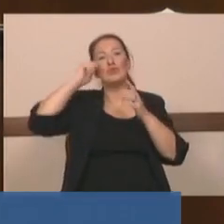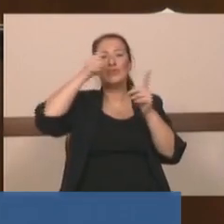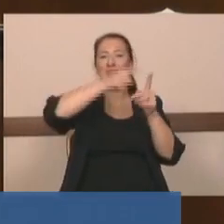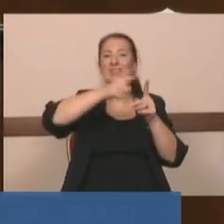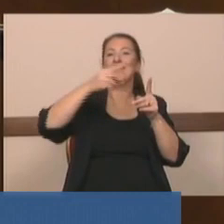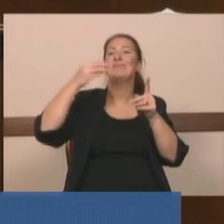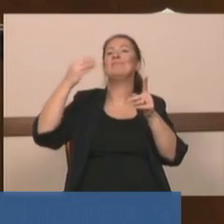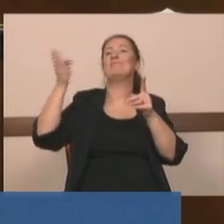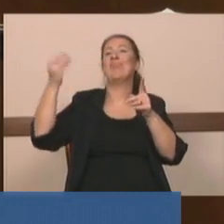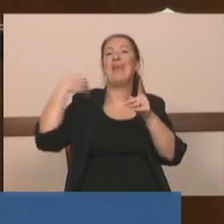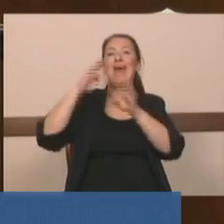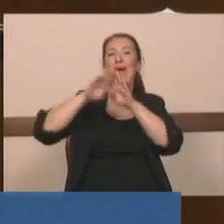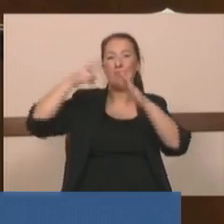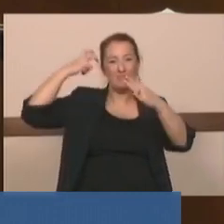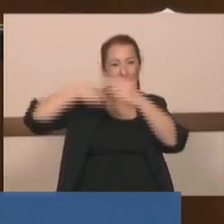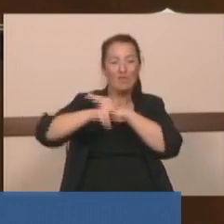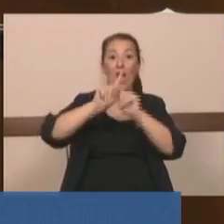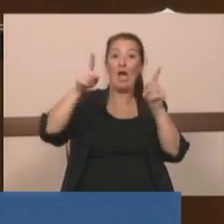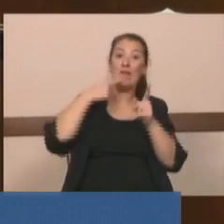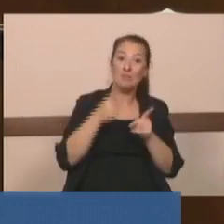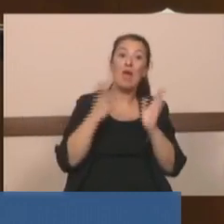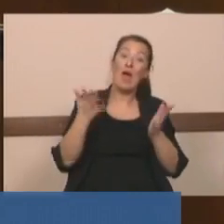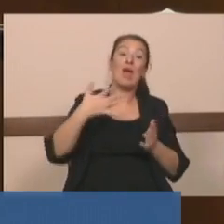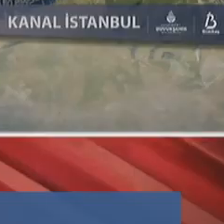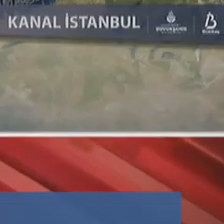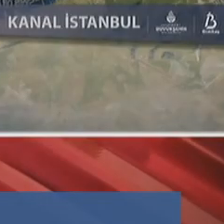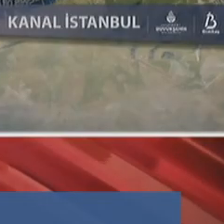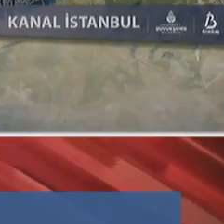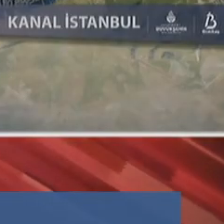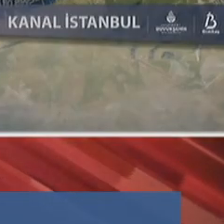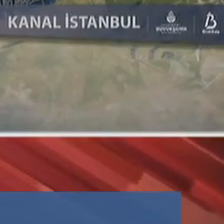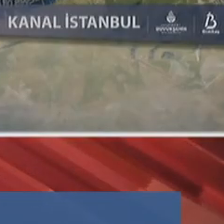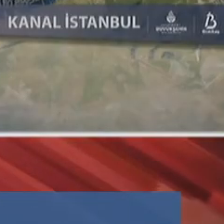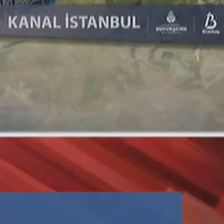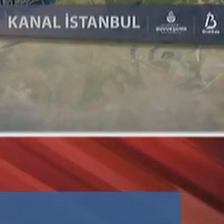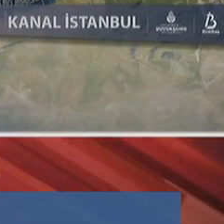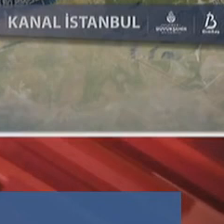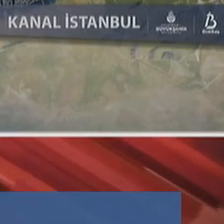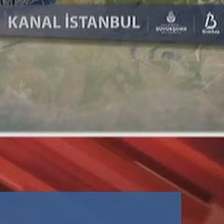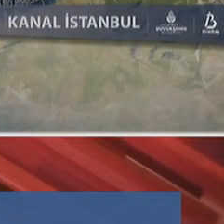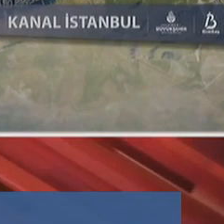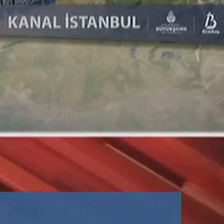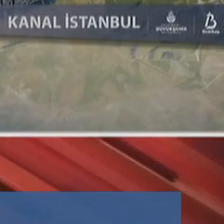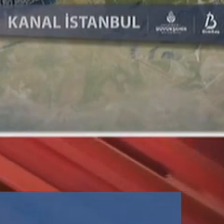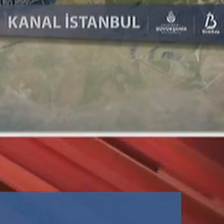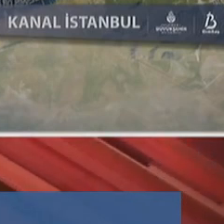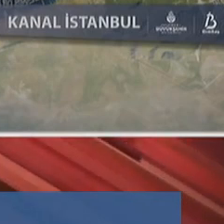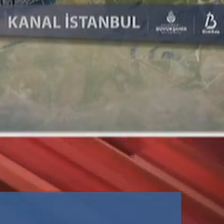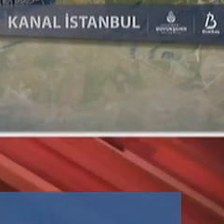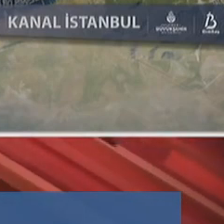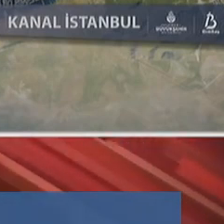Halk Partili birisinin Kanal İstanbul'a da karşı çıkması normaldir. Diyorum ki kanal